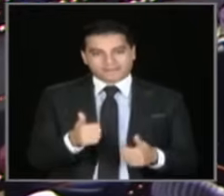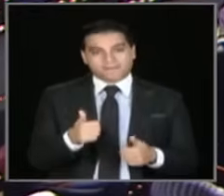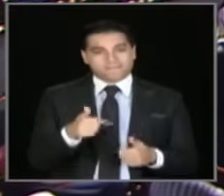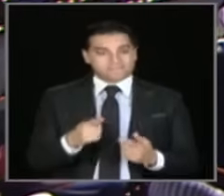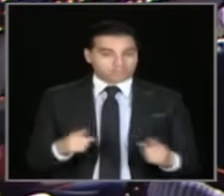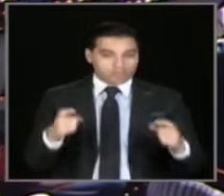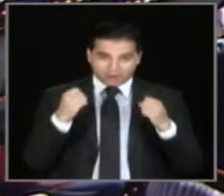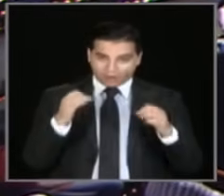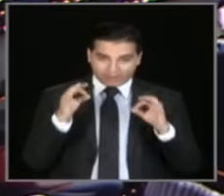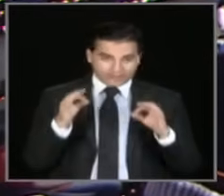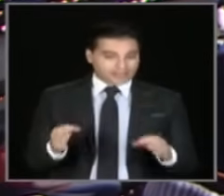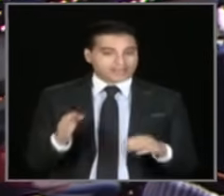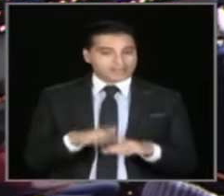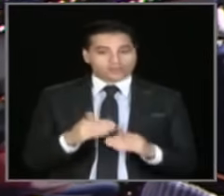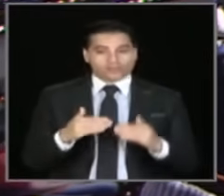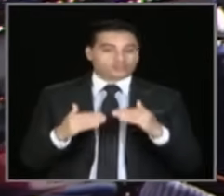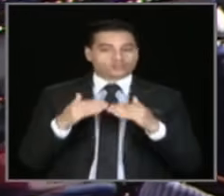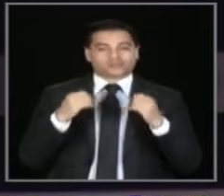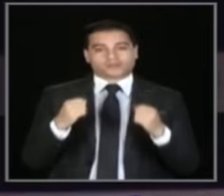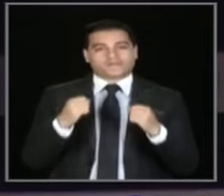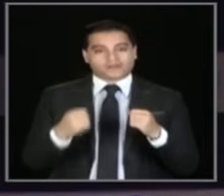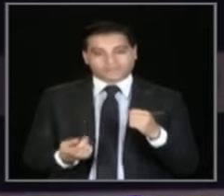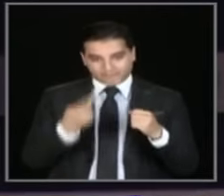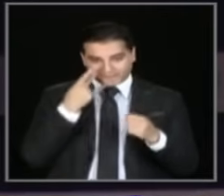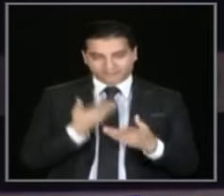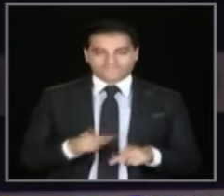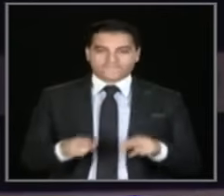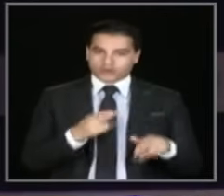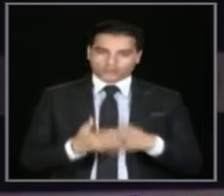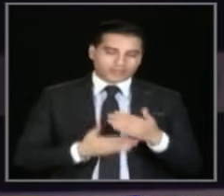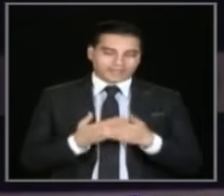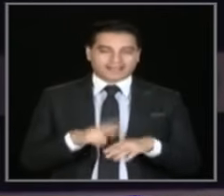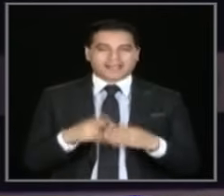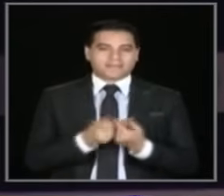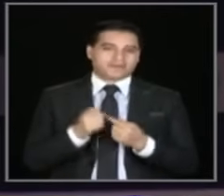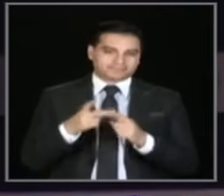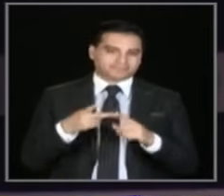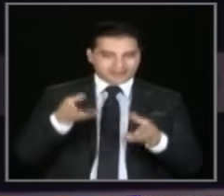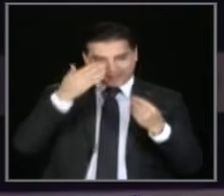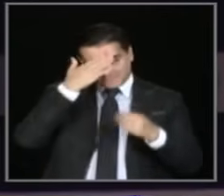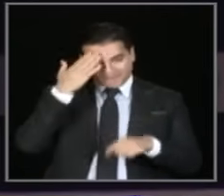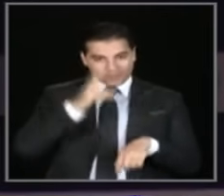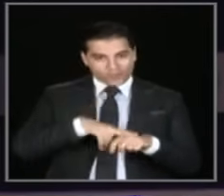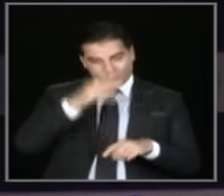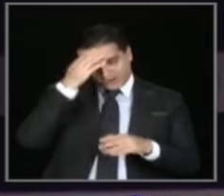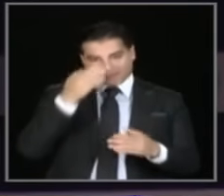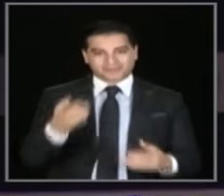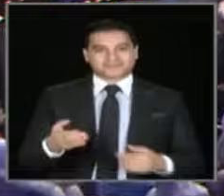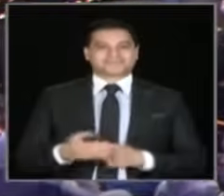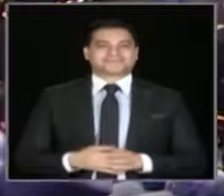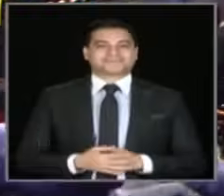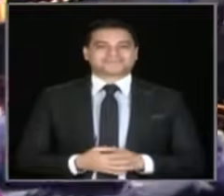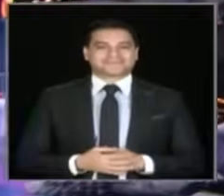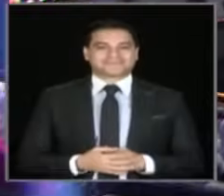مباراة قوية ومتكافئة. هنخرج فاصل وهنرجع مرة تانية مع فقرة المعرفة